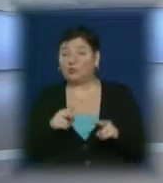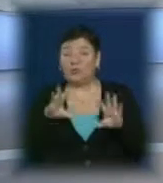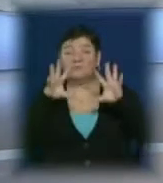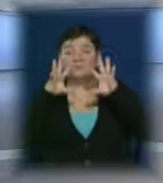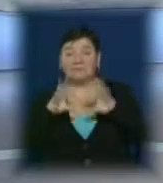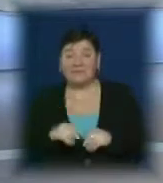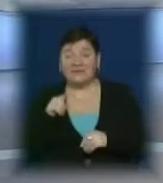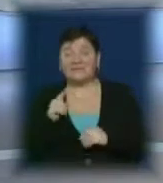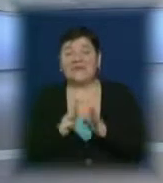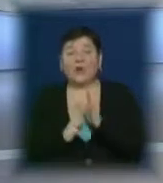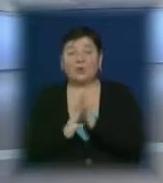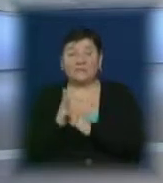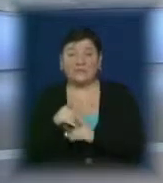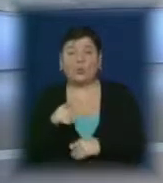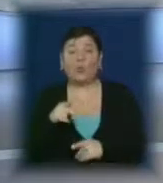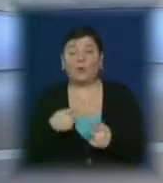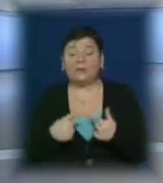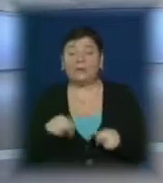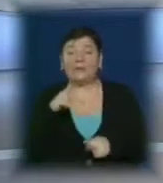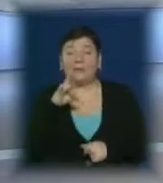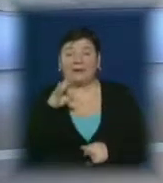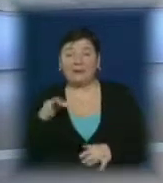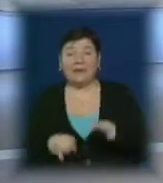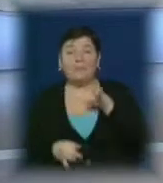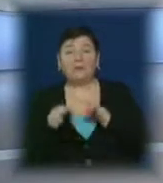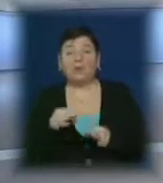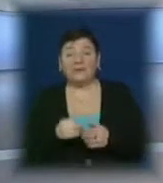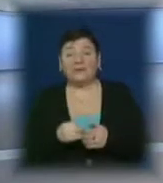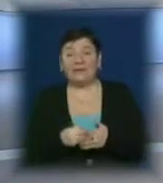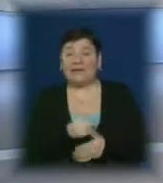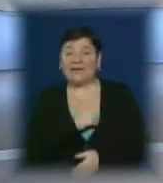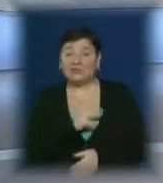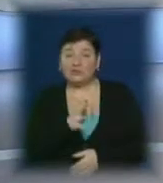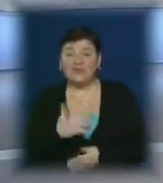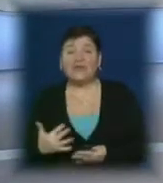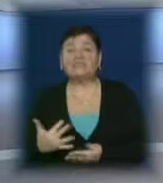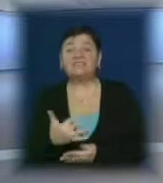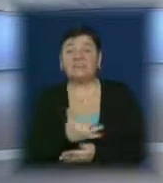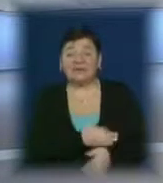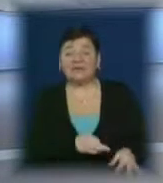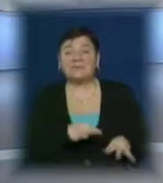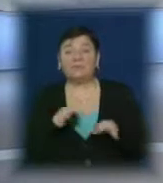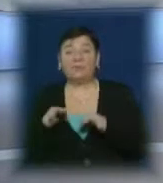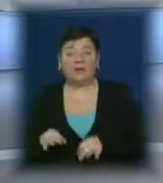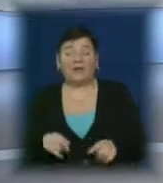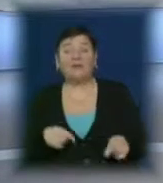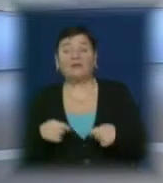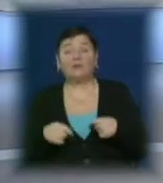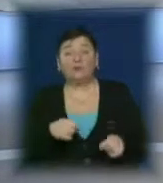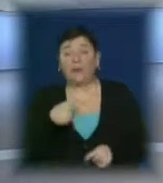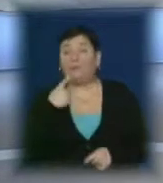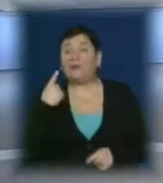цих рослин. У департаменті екології та природних ресурсів нагадують, збір, транспортування та торгівля